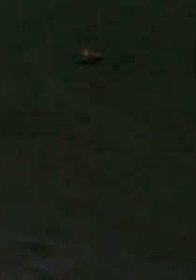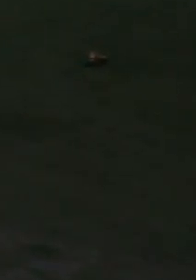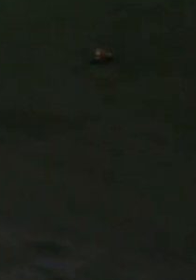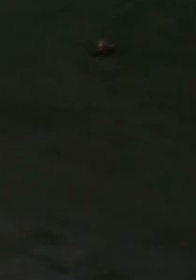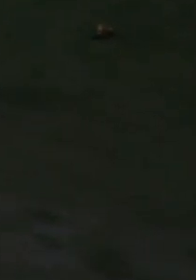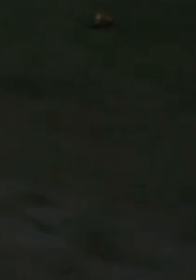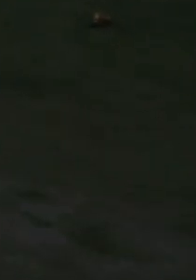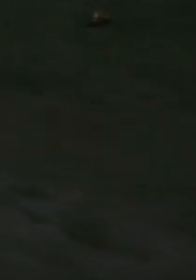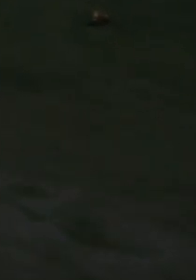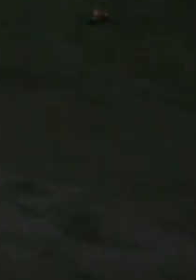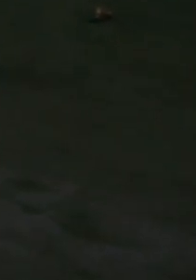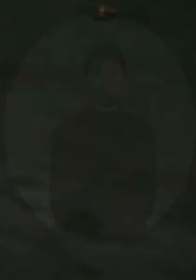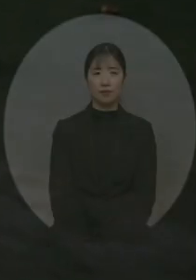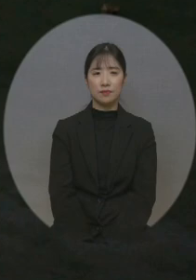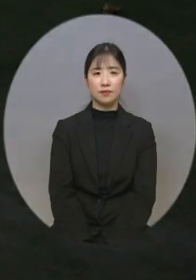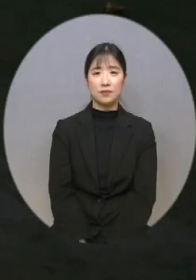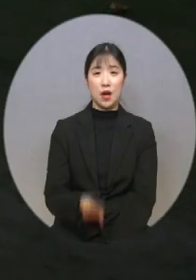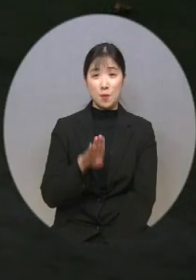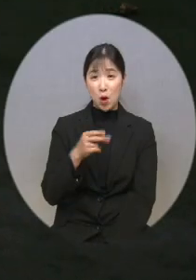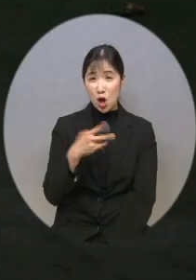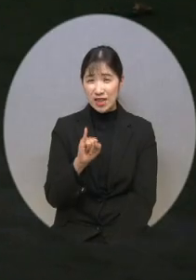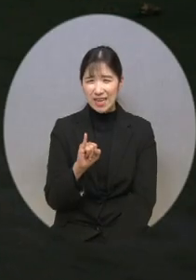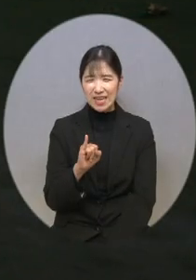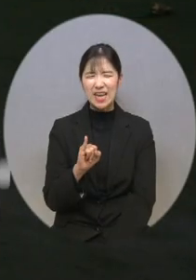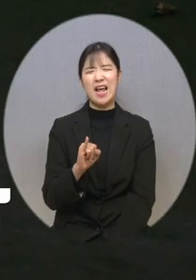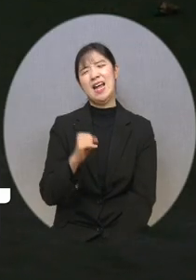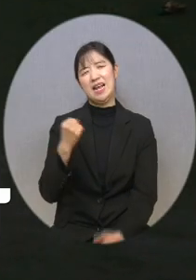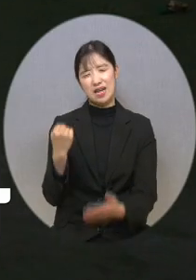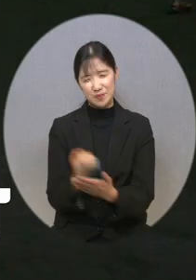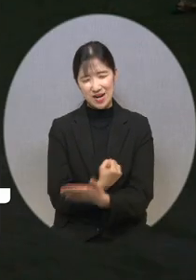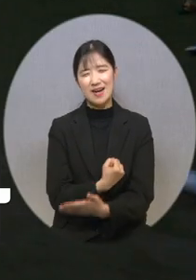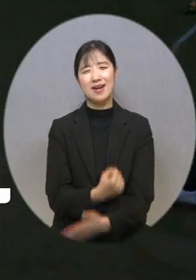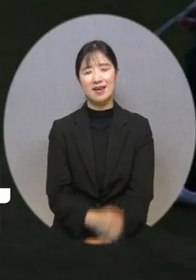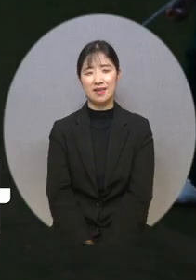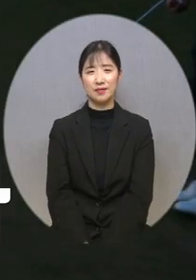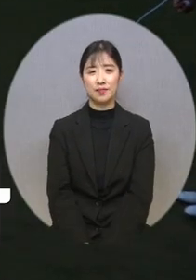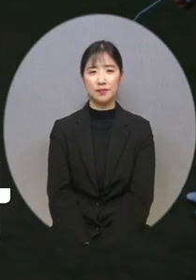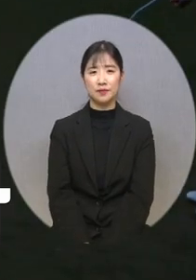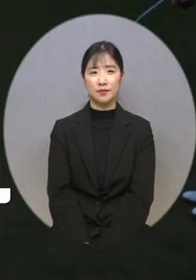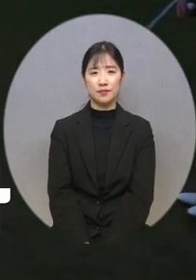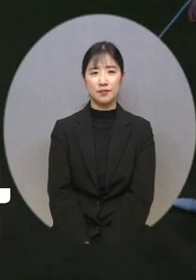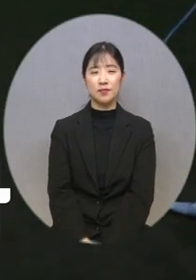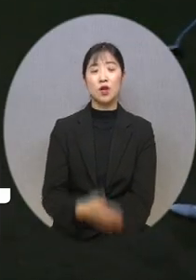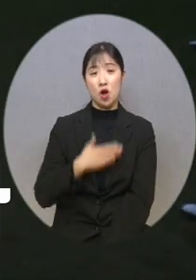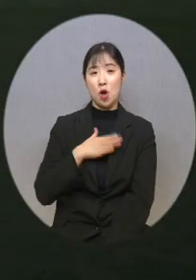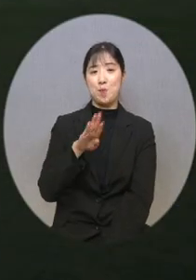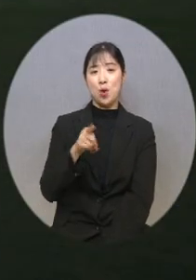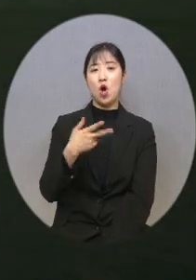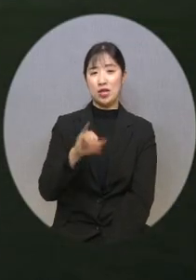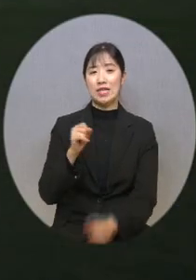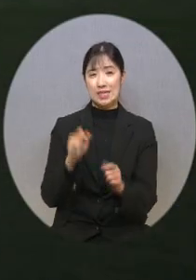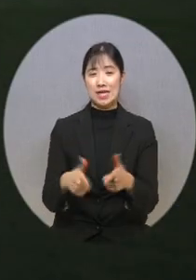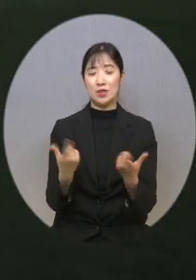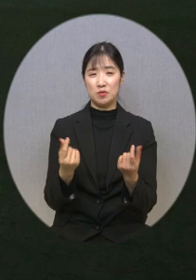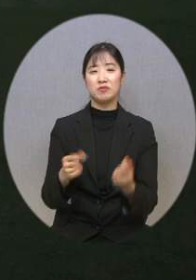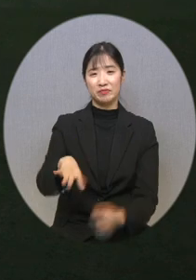자, 버디! 아! 아, 아깝다. 자, 저도 버디 찬스입니다. 아, 네. 먼저 하십시오.